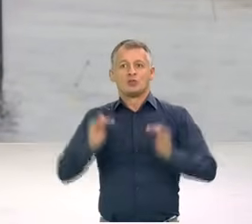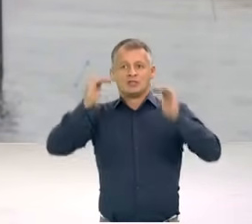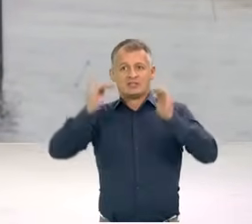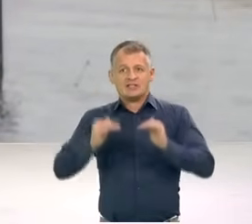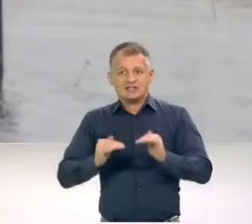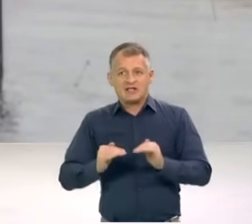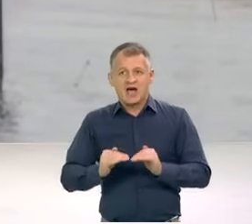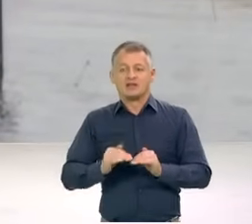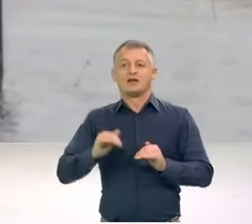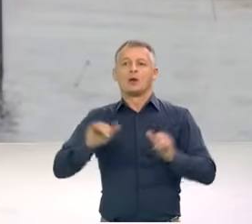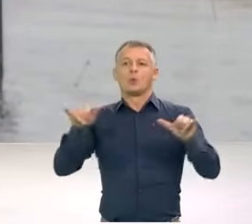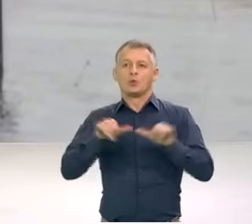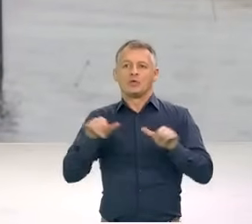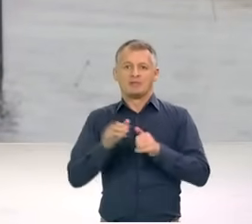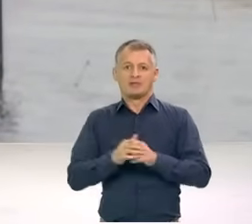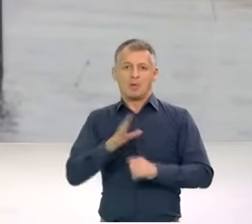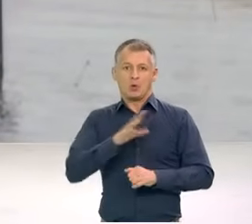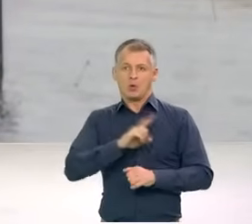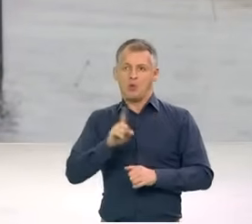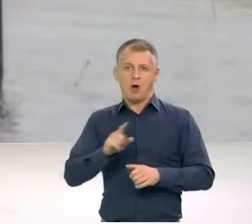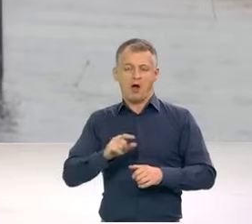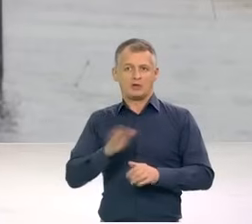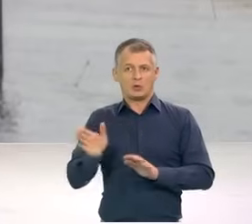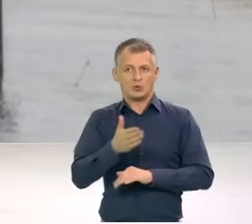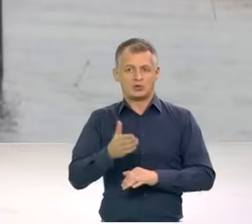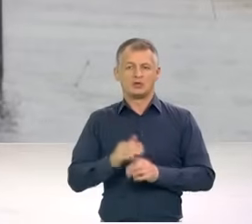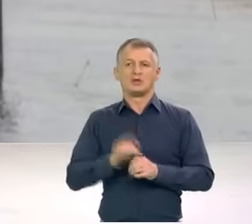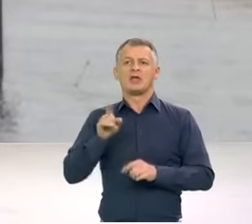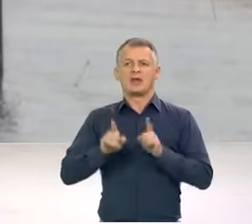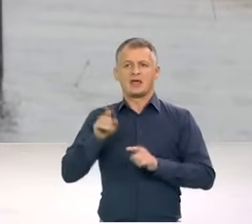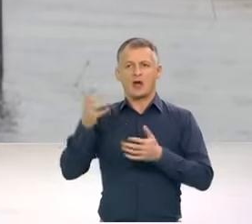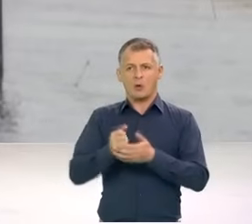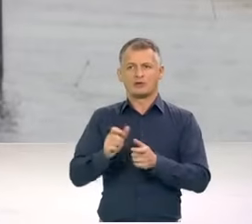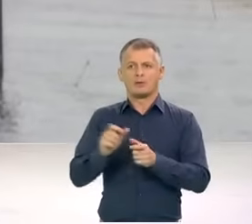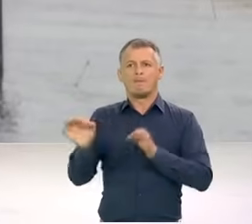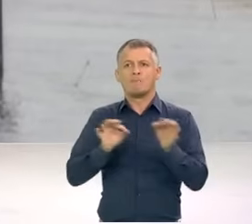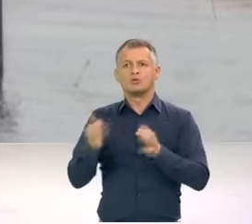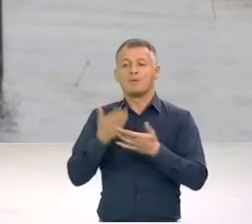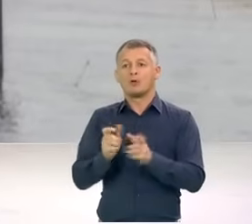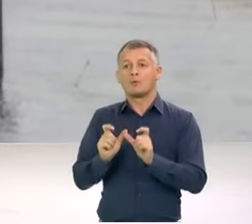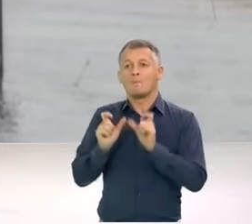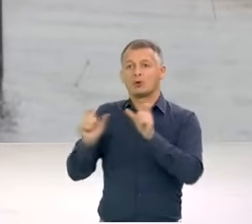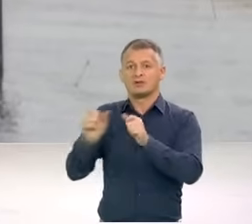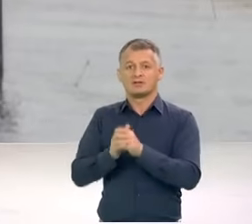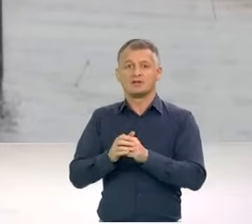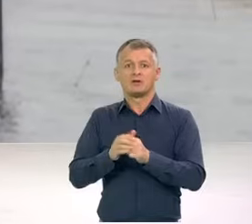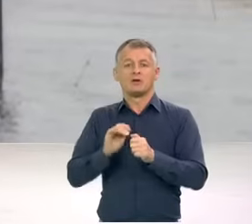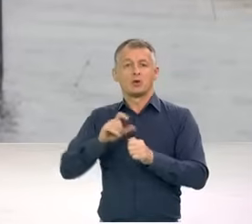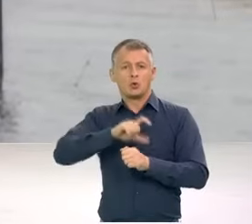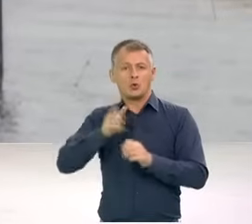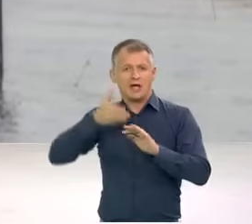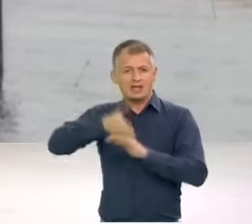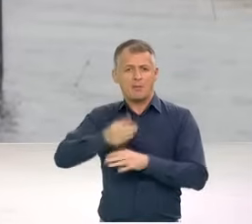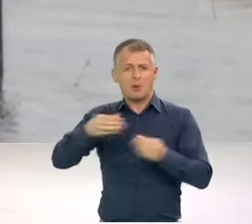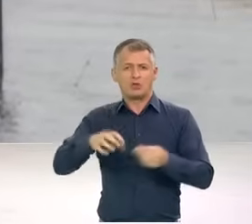pericolul nu a trecut inund au făcut prăpăd în țara vecină chiar dacă s au luat măsuri de precauție în sudul Ungariei Dunărea a inundat deja zeci de